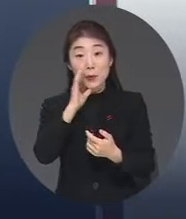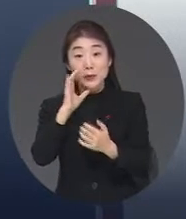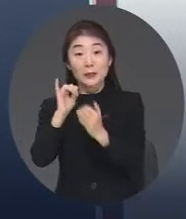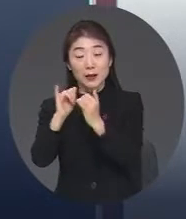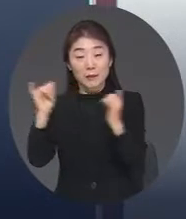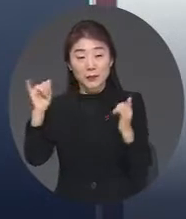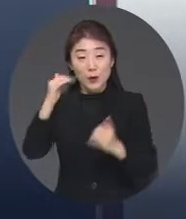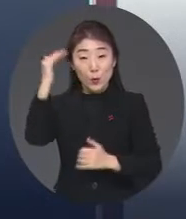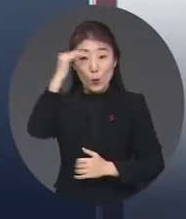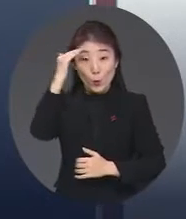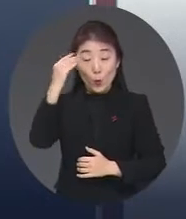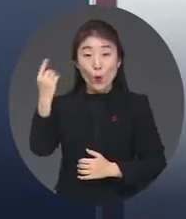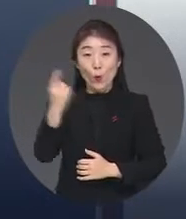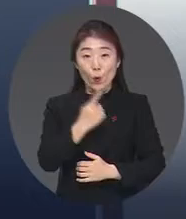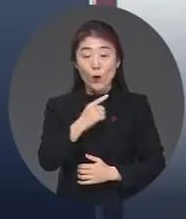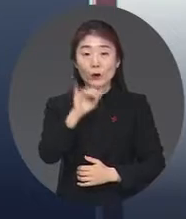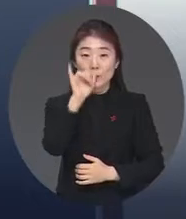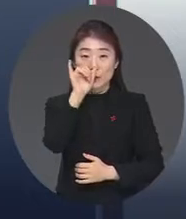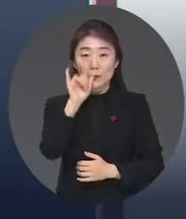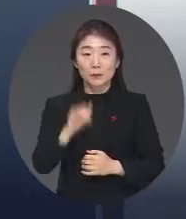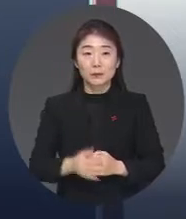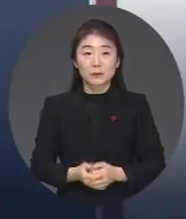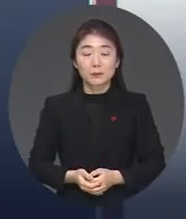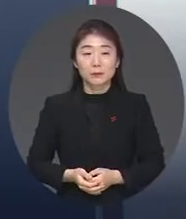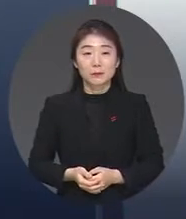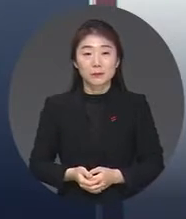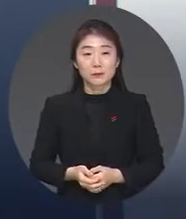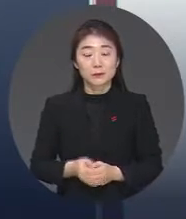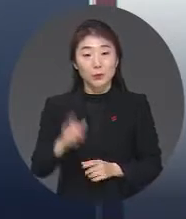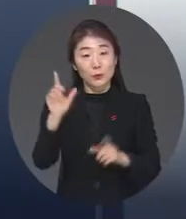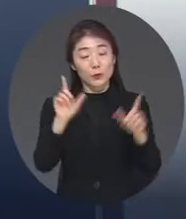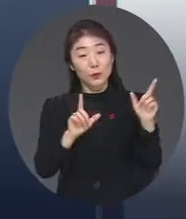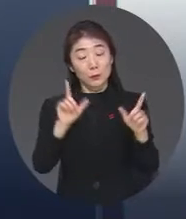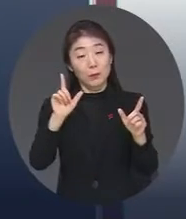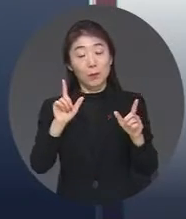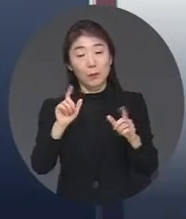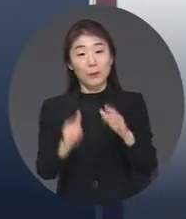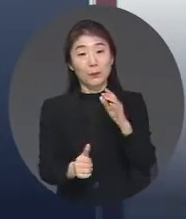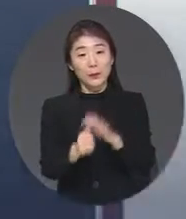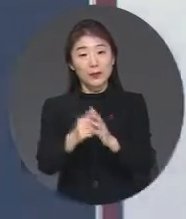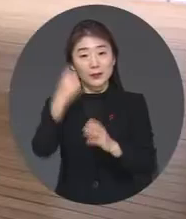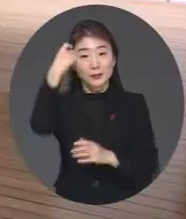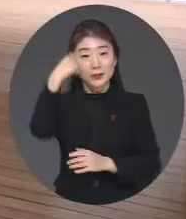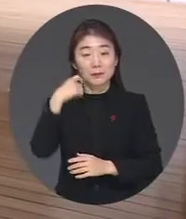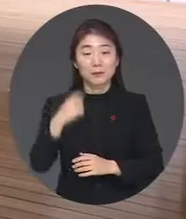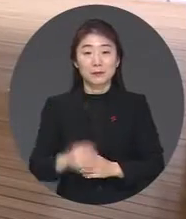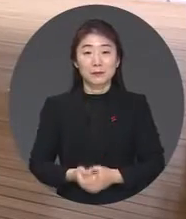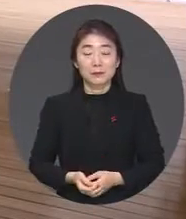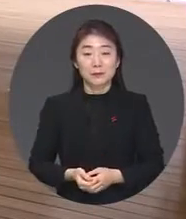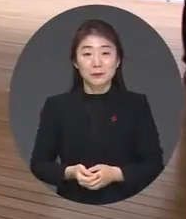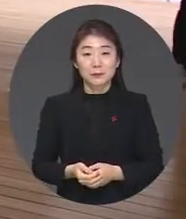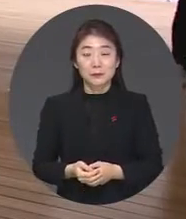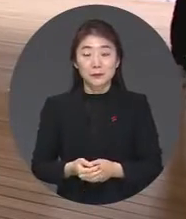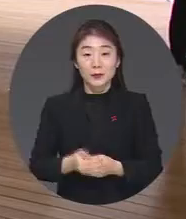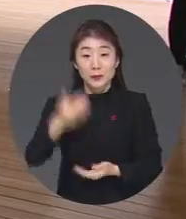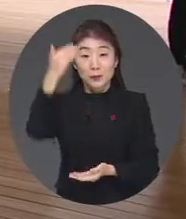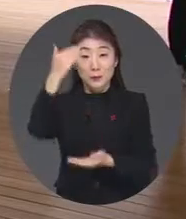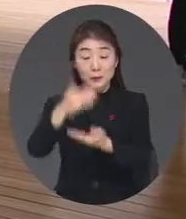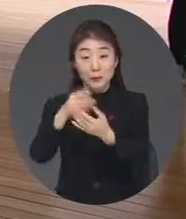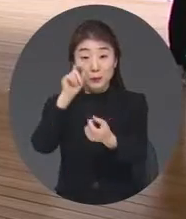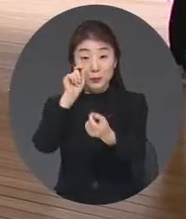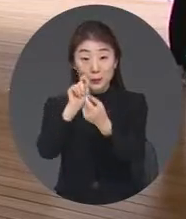그런 관람객분들이 또 많이 찾아주셔서 그런 상황들이 굉장히 고무적인 것 같습니다. 폐막이 며칠